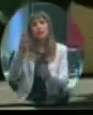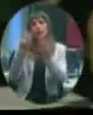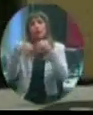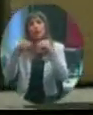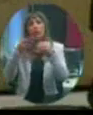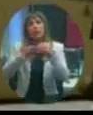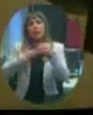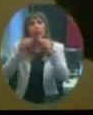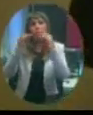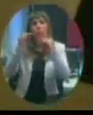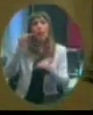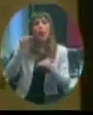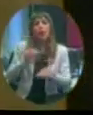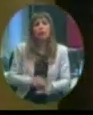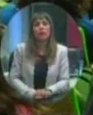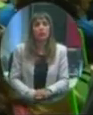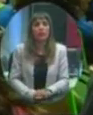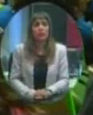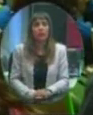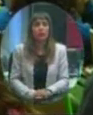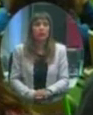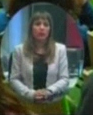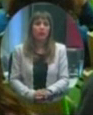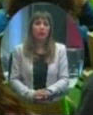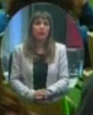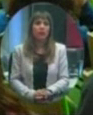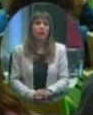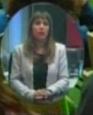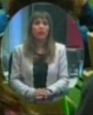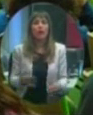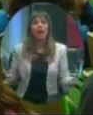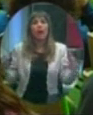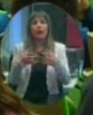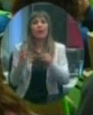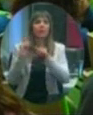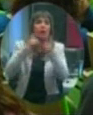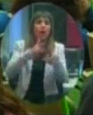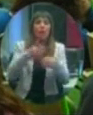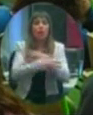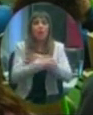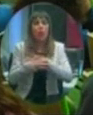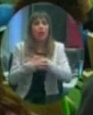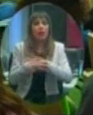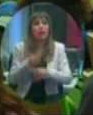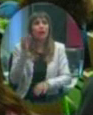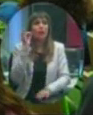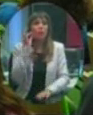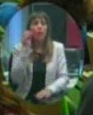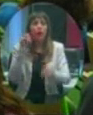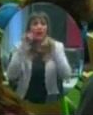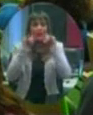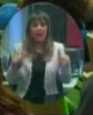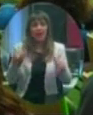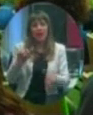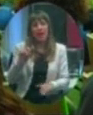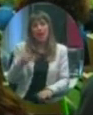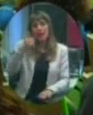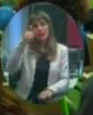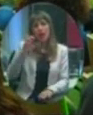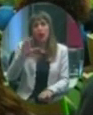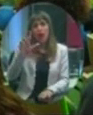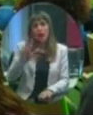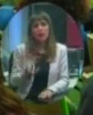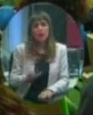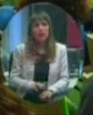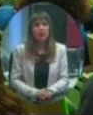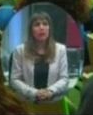קבע כי מגיע להן. בכנס למלחמה בעוני קמה אחת המשתתפות וקרא לעבר השר כץ את הדברים הבאים. למה אני צריכה